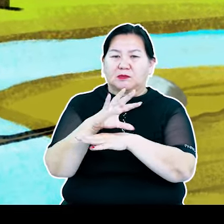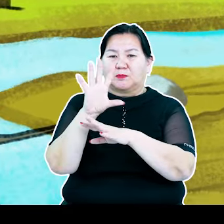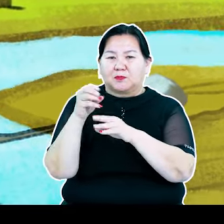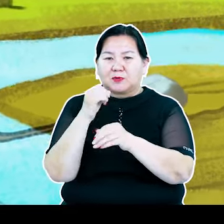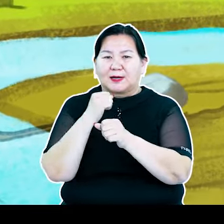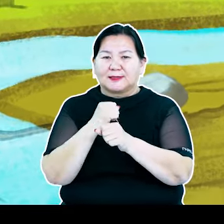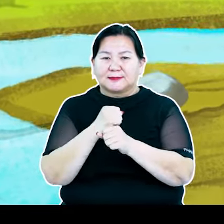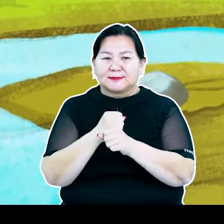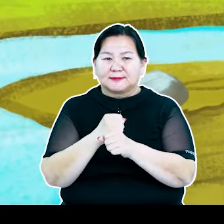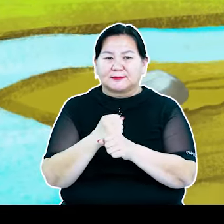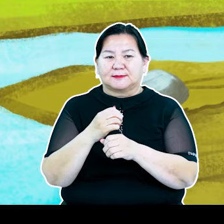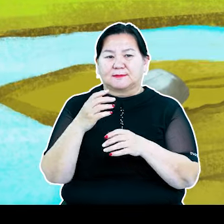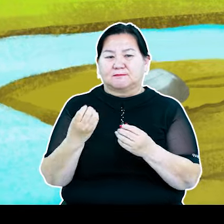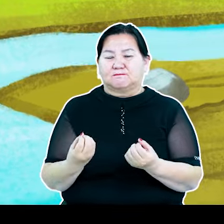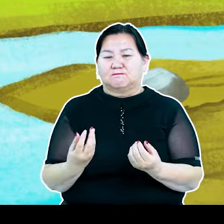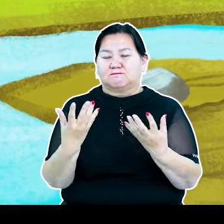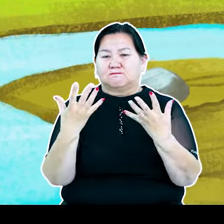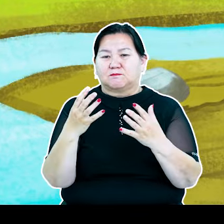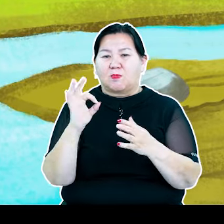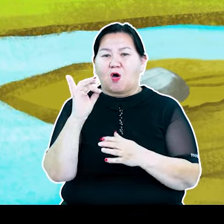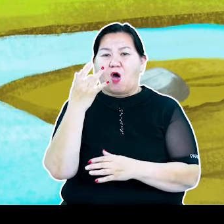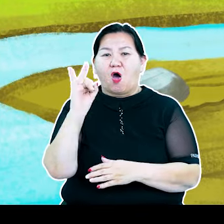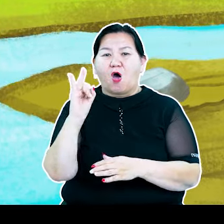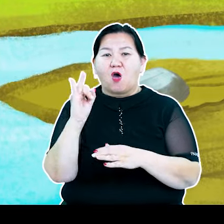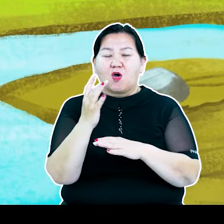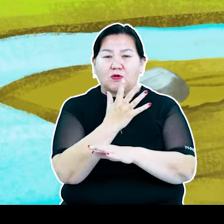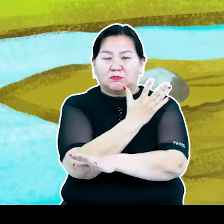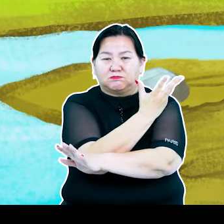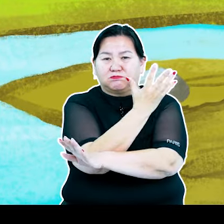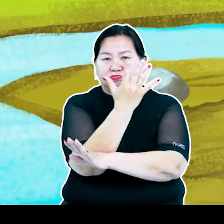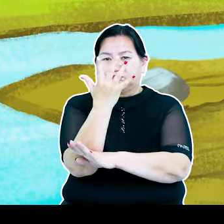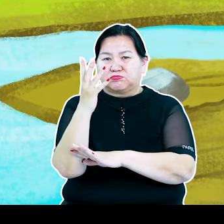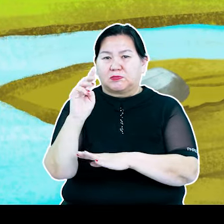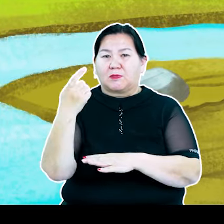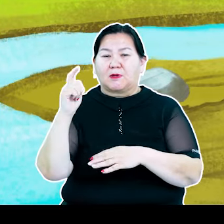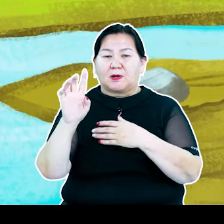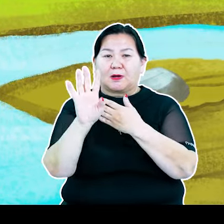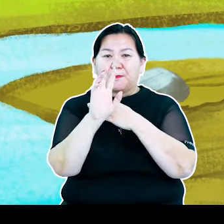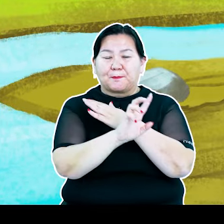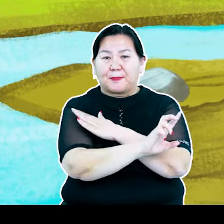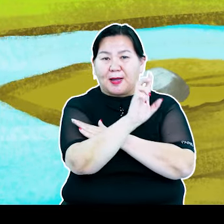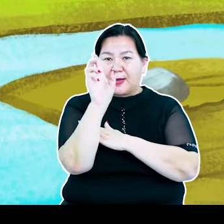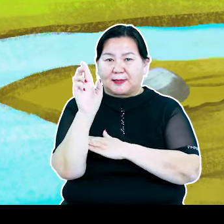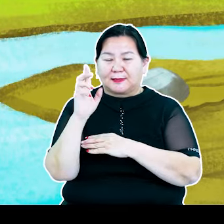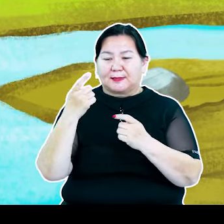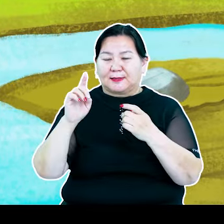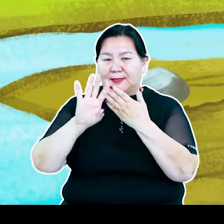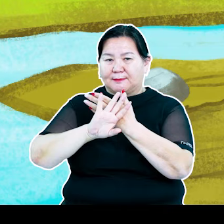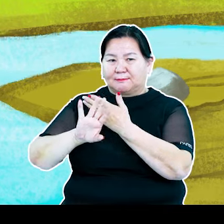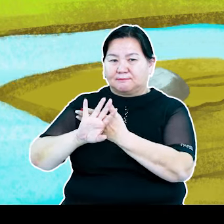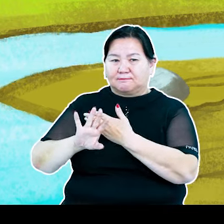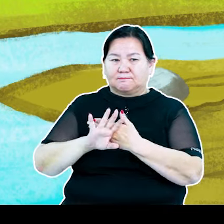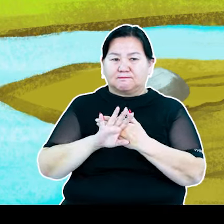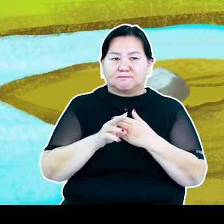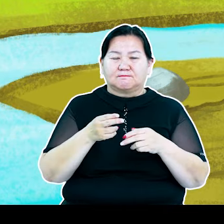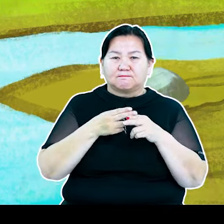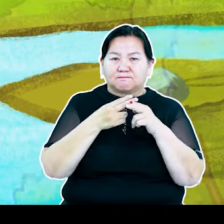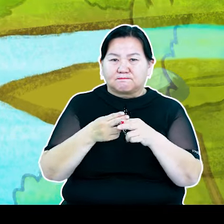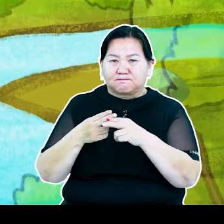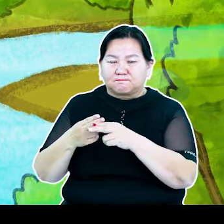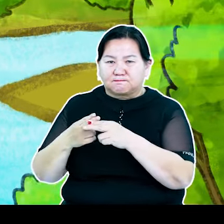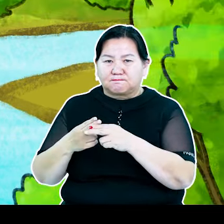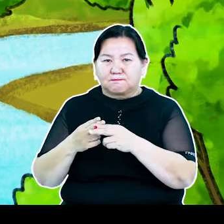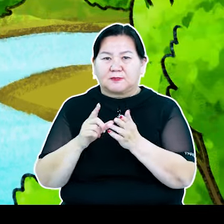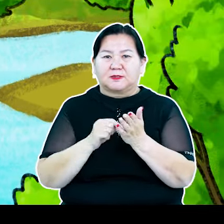өнөөлтэй шавжид идэгцэн моддыг огтлон авч ойг цэвэрлэж байгалийн амьд хашлаг буюу модлог ургамлаар ойн